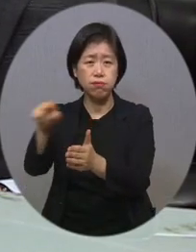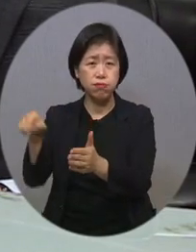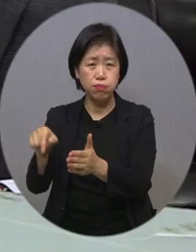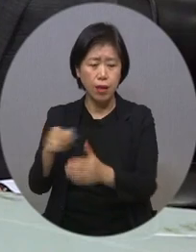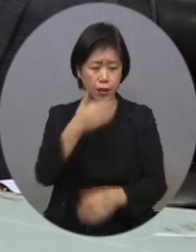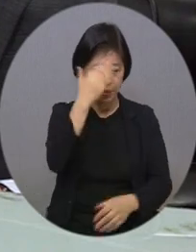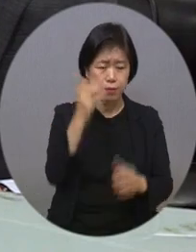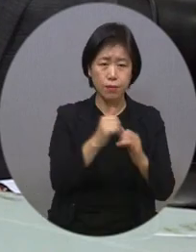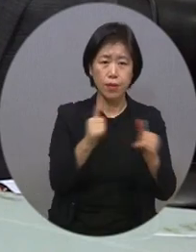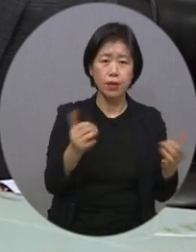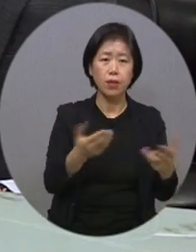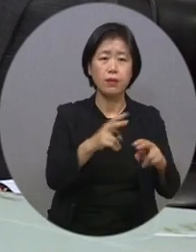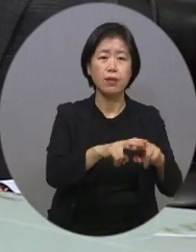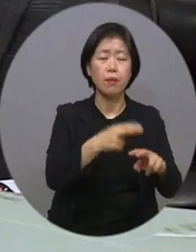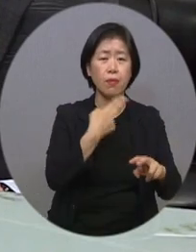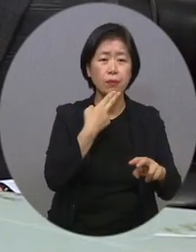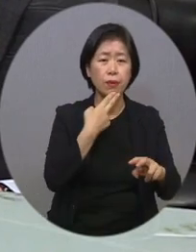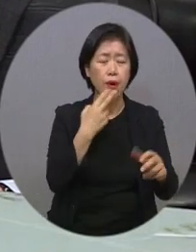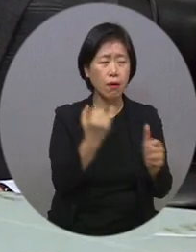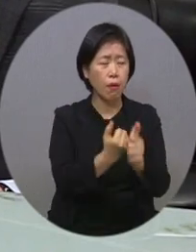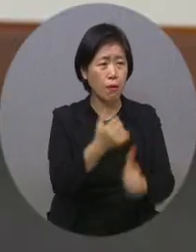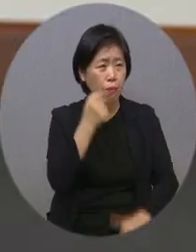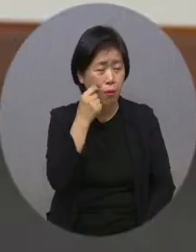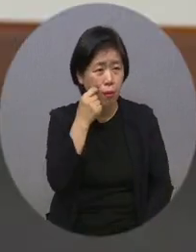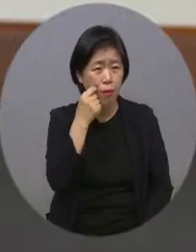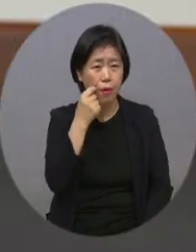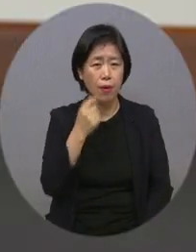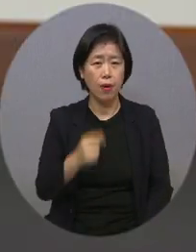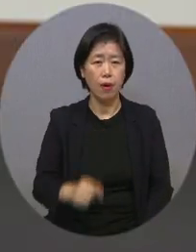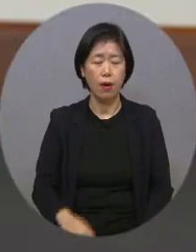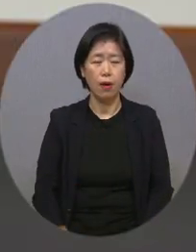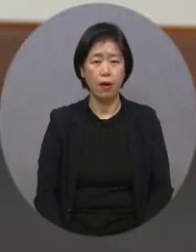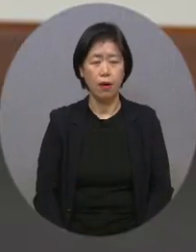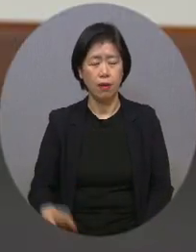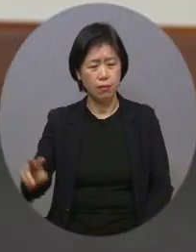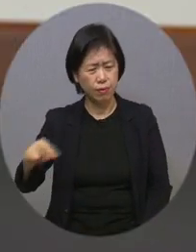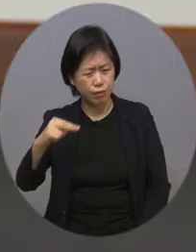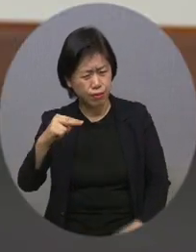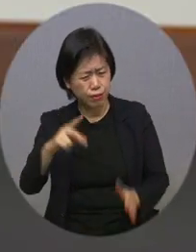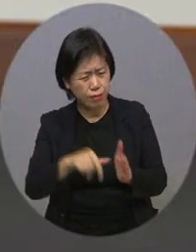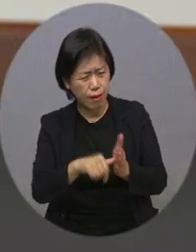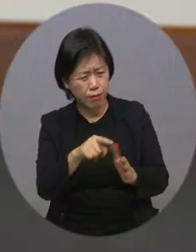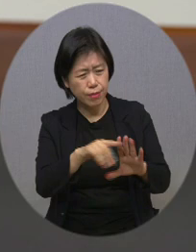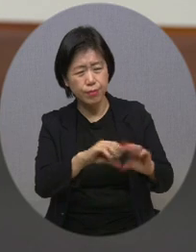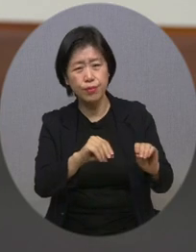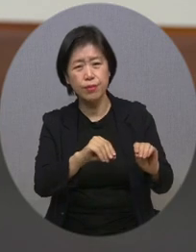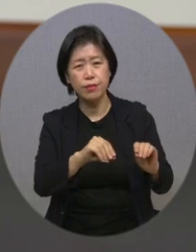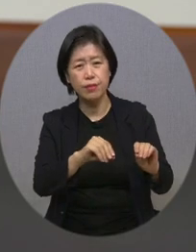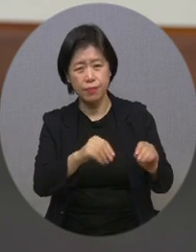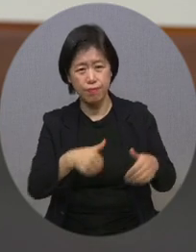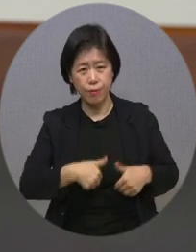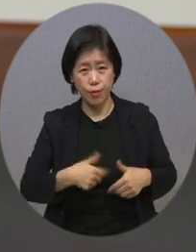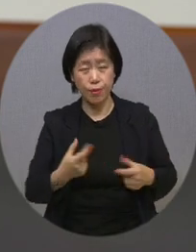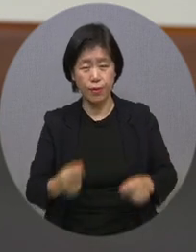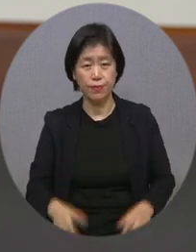청년들이 일자리가 없어서 취직도 못하고 결혼도 않고 이분들에 대해서 해결을 해줘야 되는데 사실은